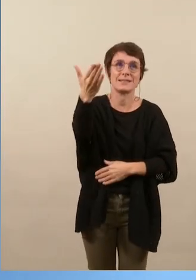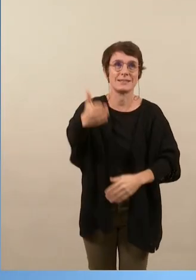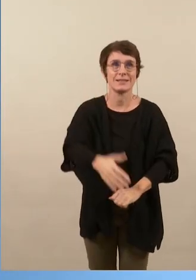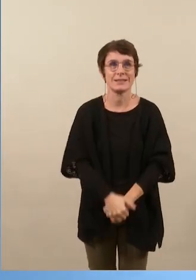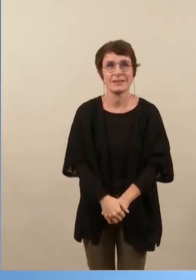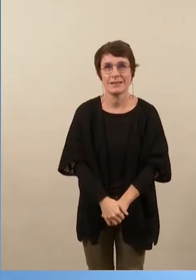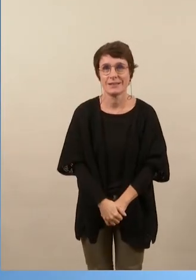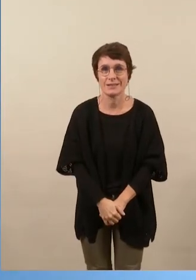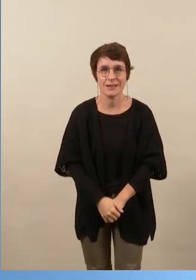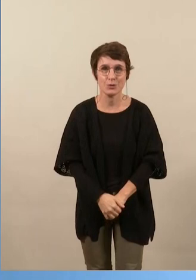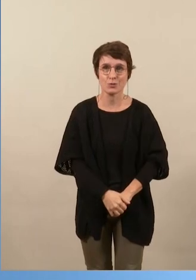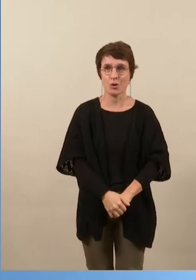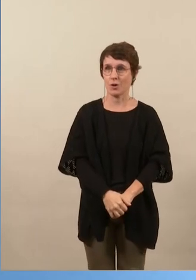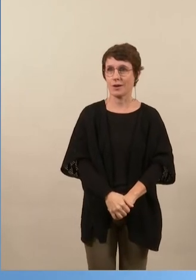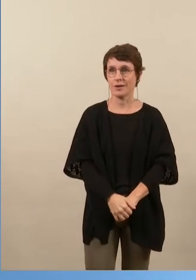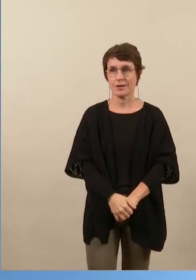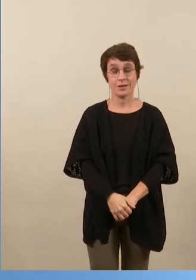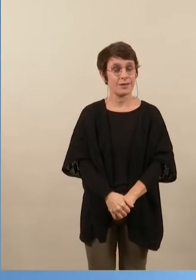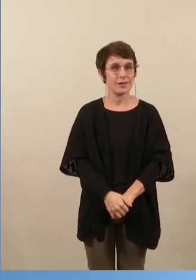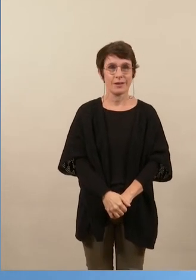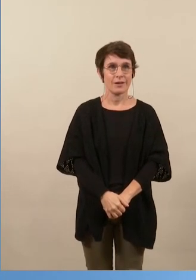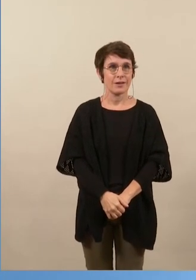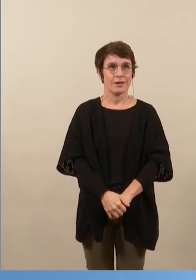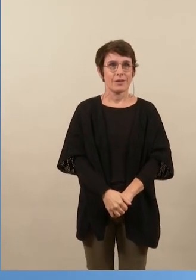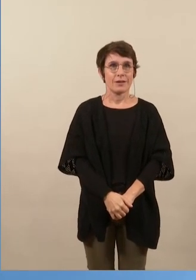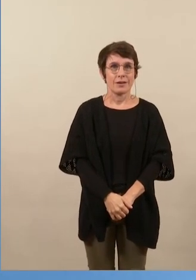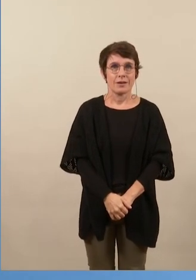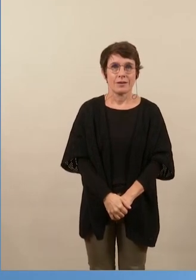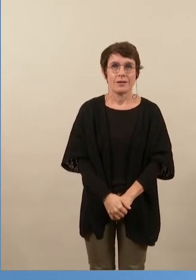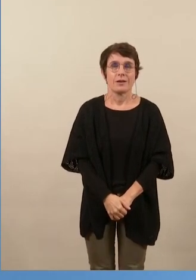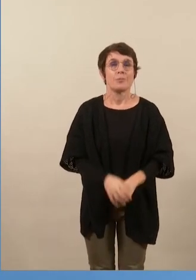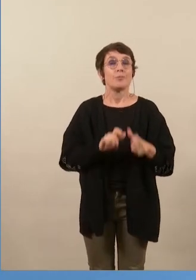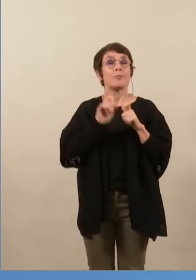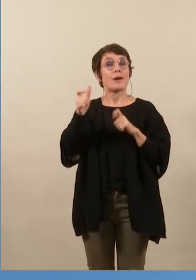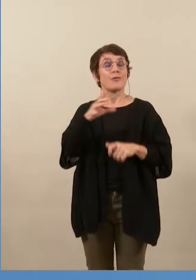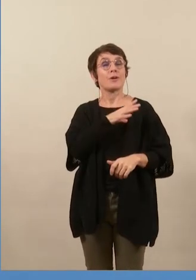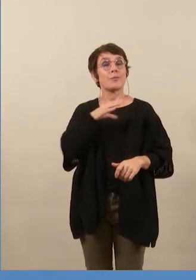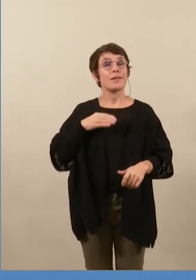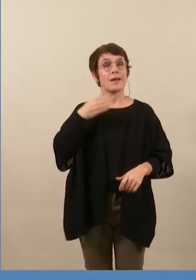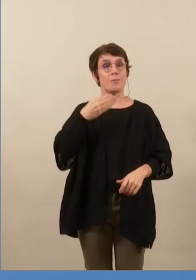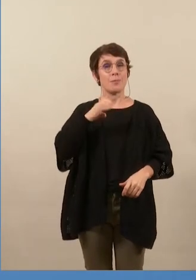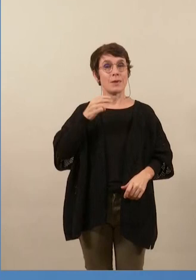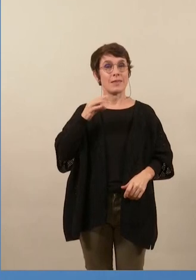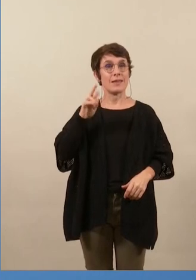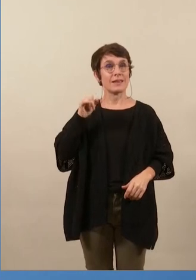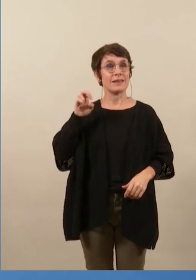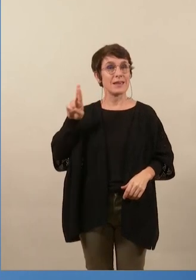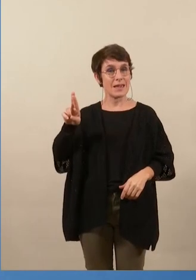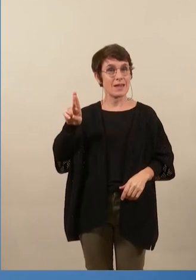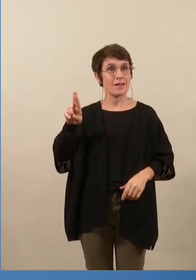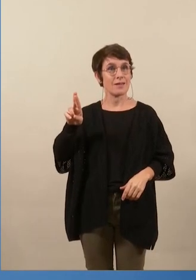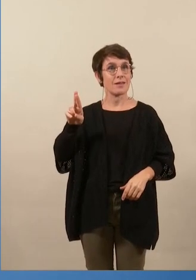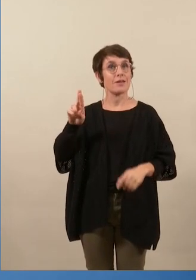beaucoup euh enfin dernier pôul Céline mrier avant-dernier